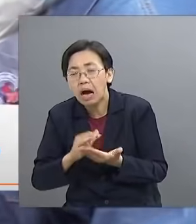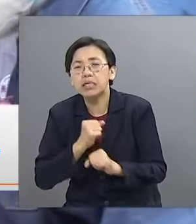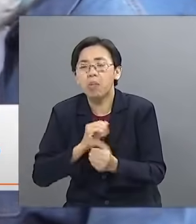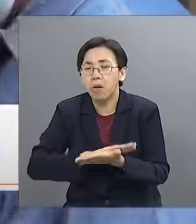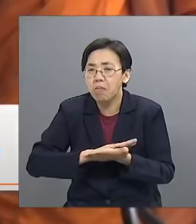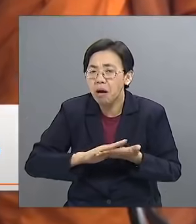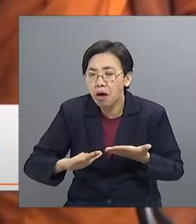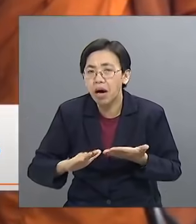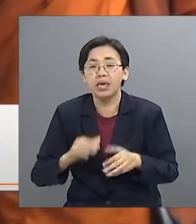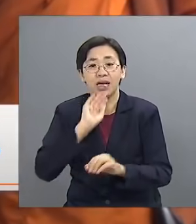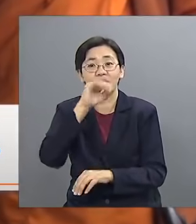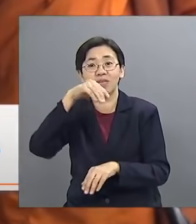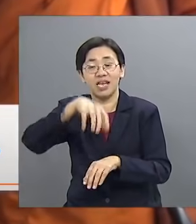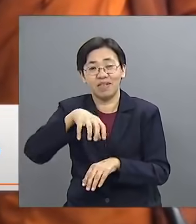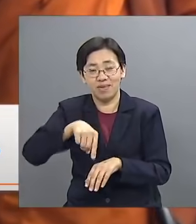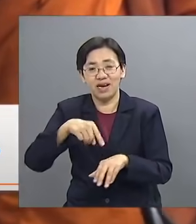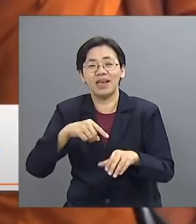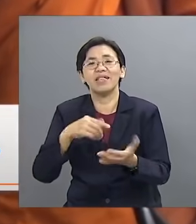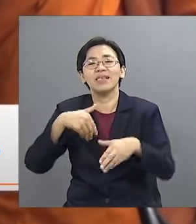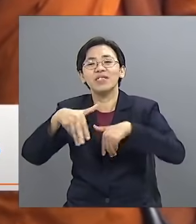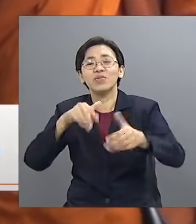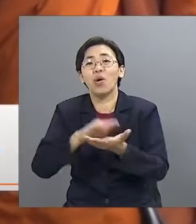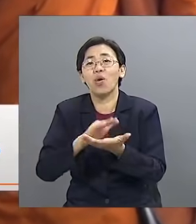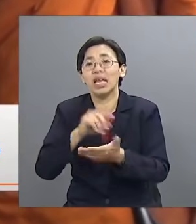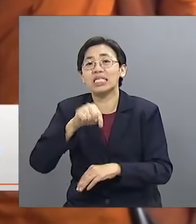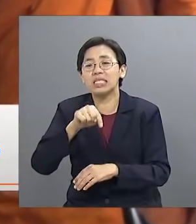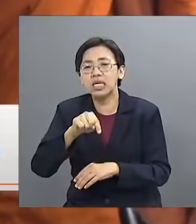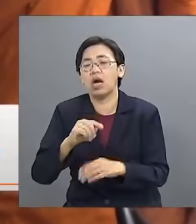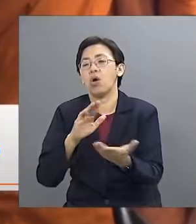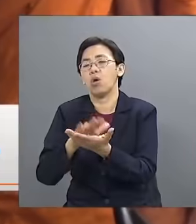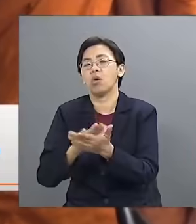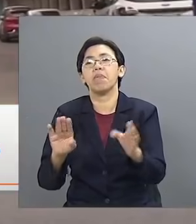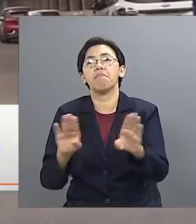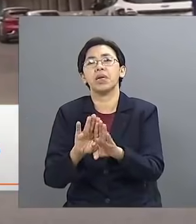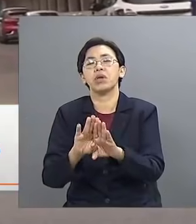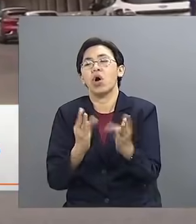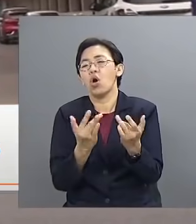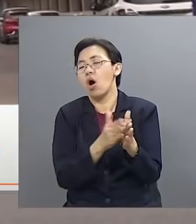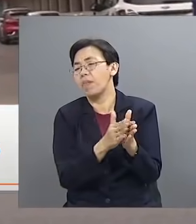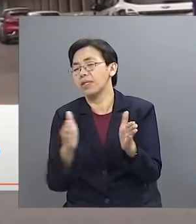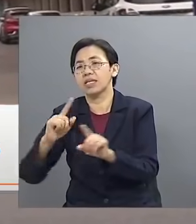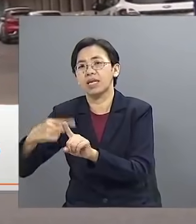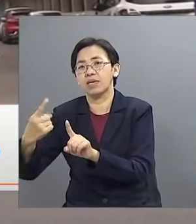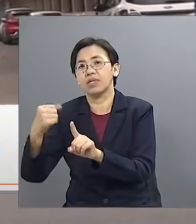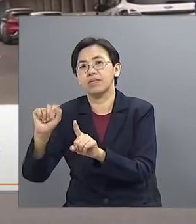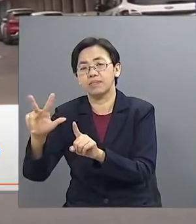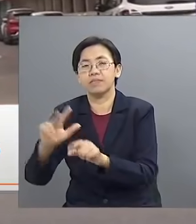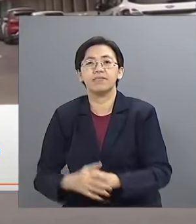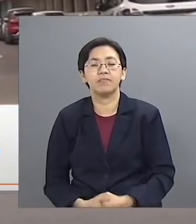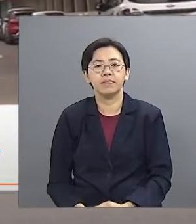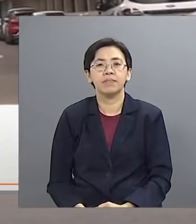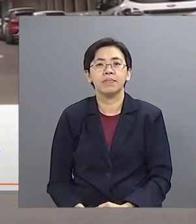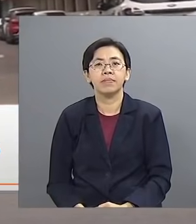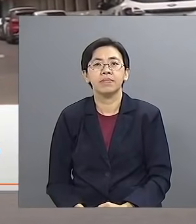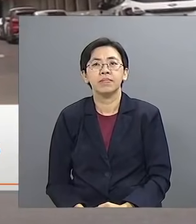ป็นโรงเรียนในชุมชนที่พบผู้ป่วยติดเชื้อก็มีการหยุดการเรียนการสอนไปจนถึง13มกราคมกันเลยนะคะในพื้นที่รัศ